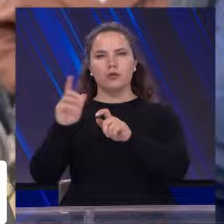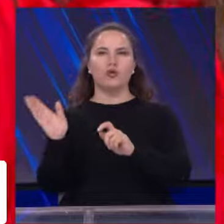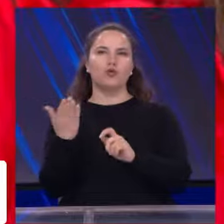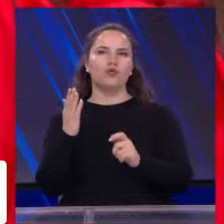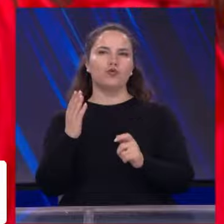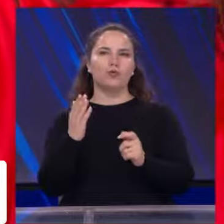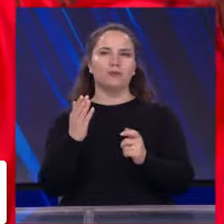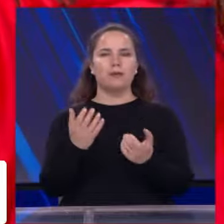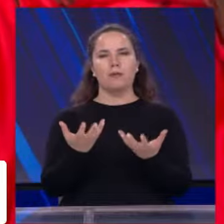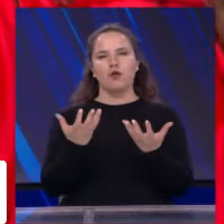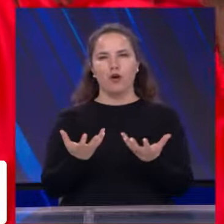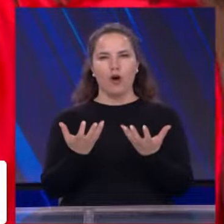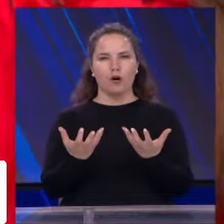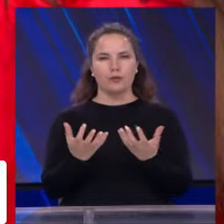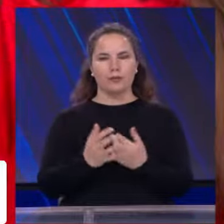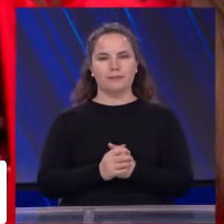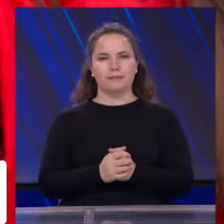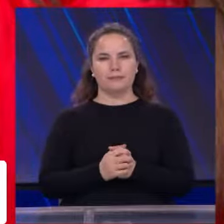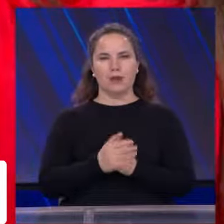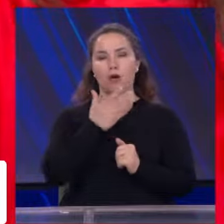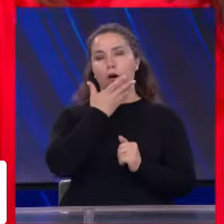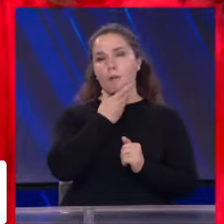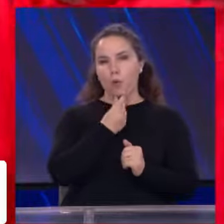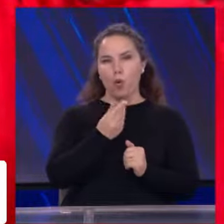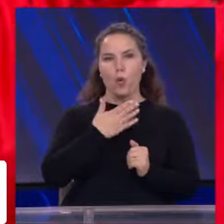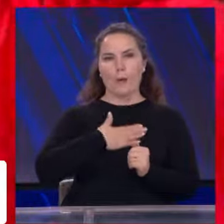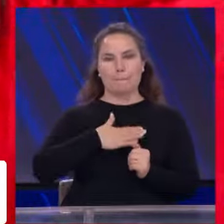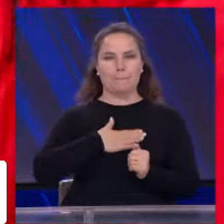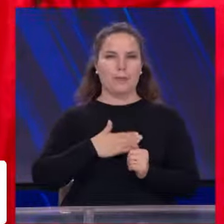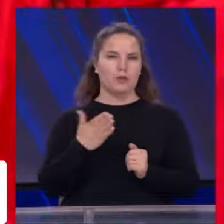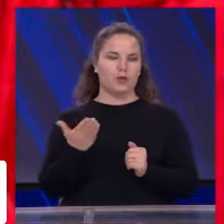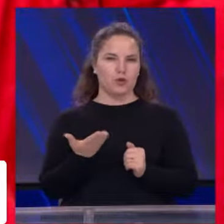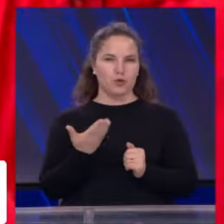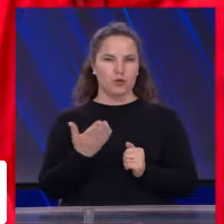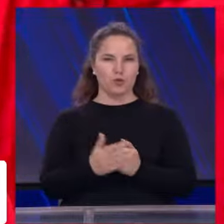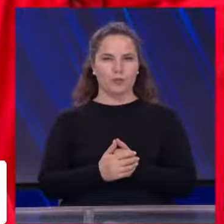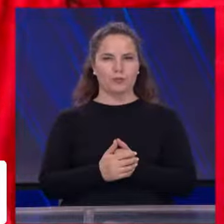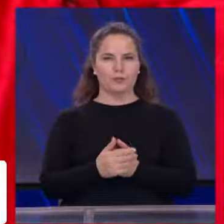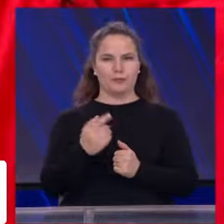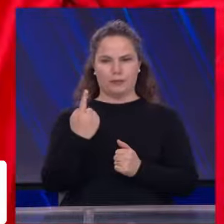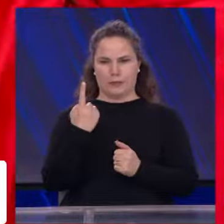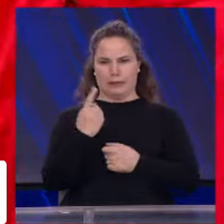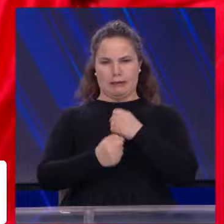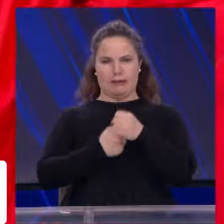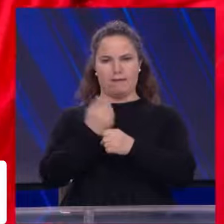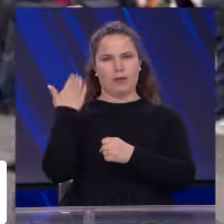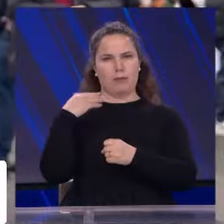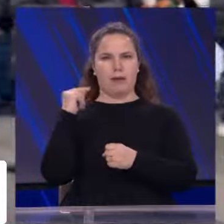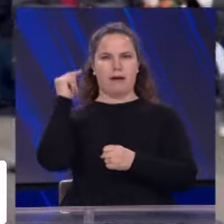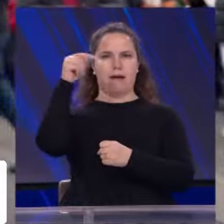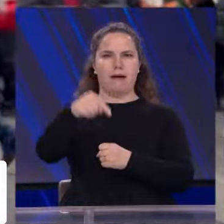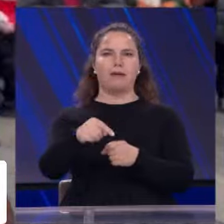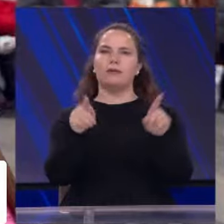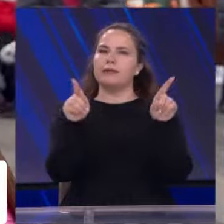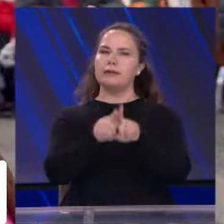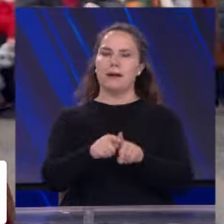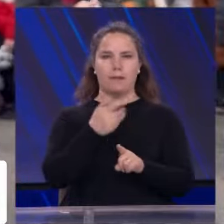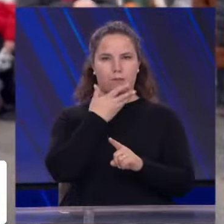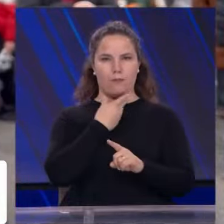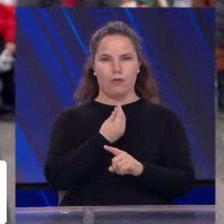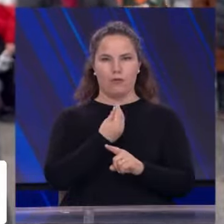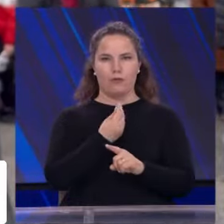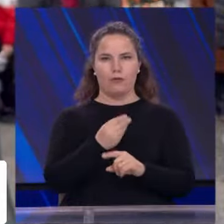miqësore. Shumë bukur, më pëlqejnë shumë, ka një alegri të papame dhe pozitivitet shumë. Muzika,